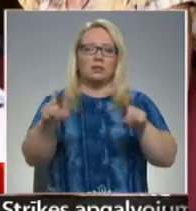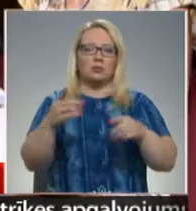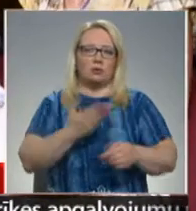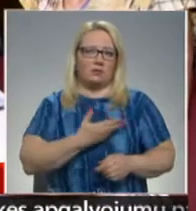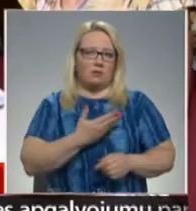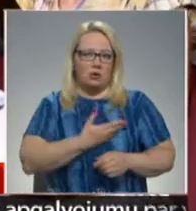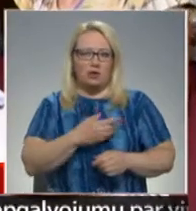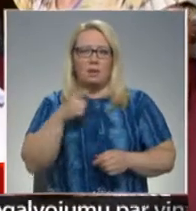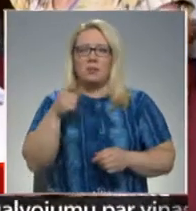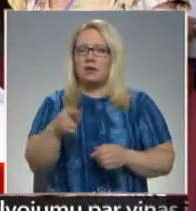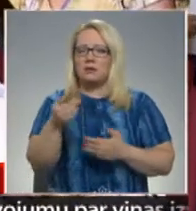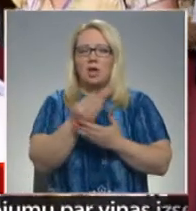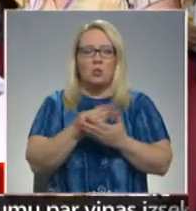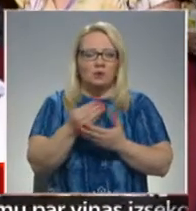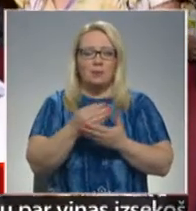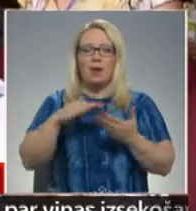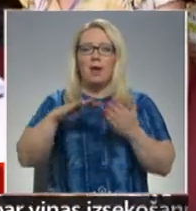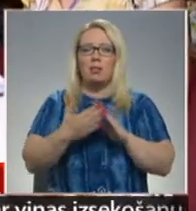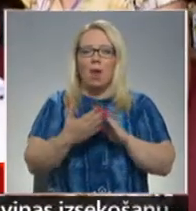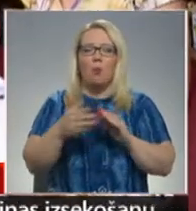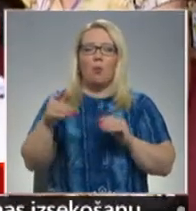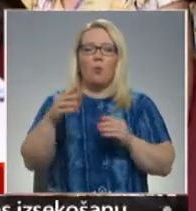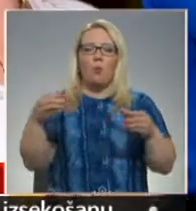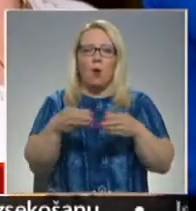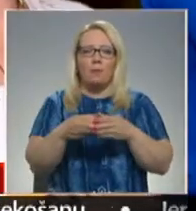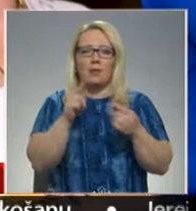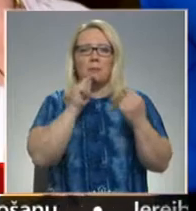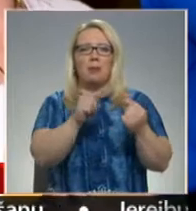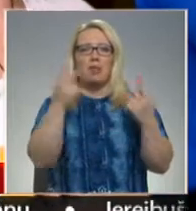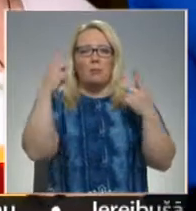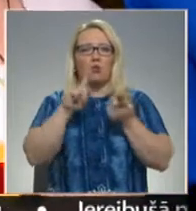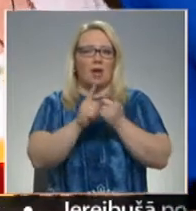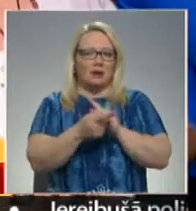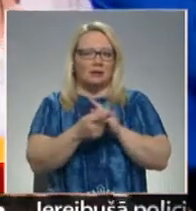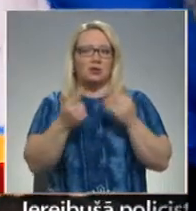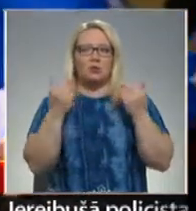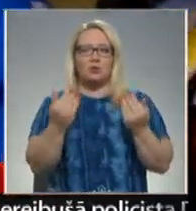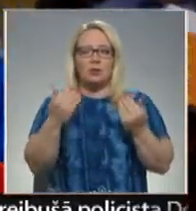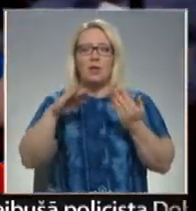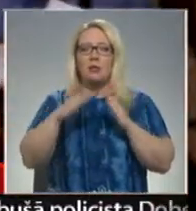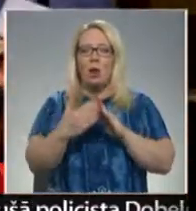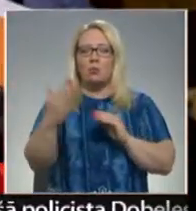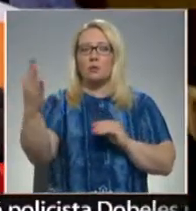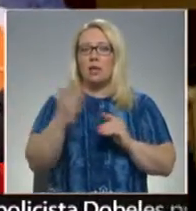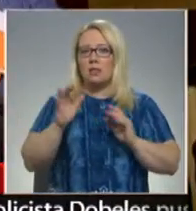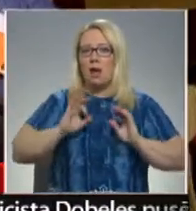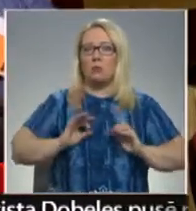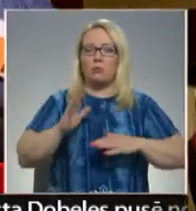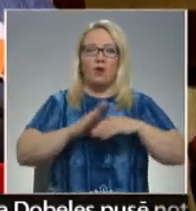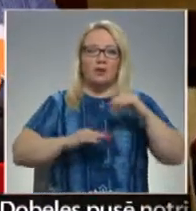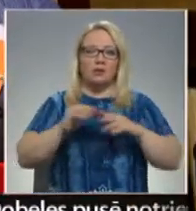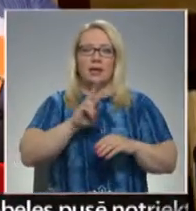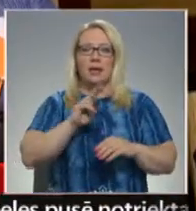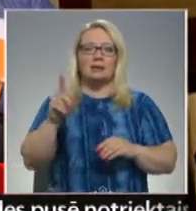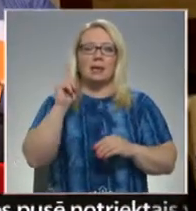gan nenozīmējot, ka Latvijas lauku kopienu parlamenta dalībnieki ir pret modernizāciju. Turklāt jau šodien laukos ienāk profesijas, kas iespējams